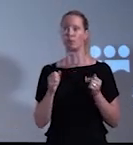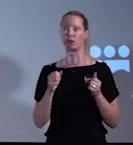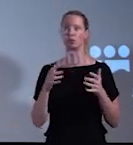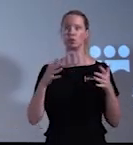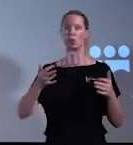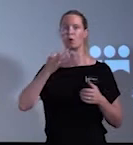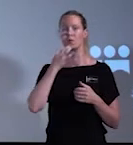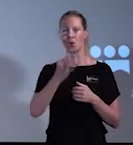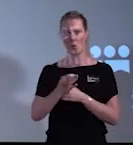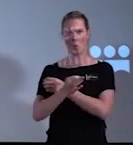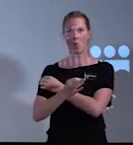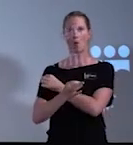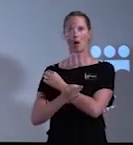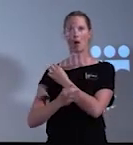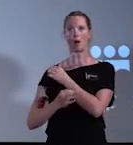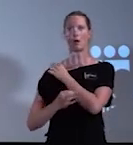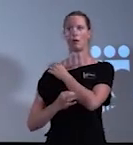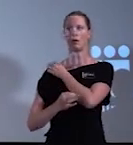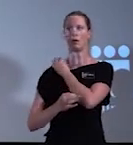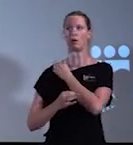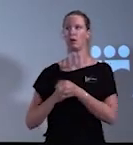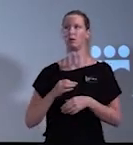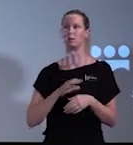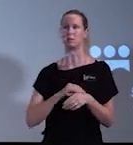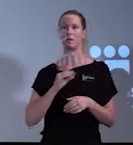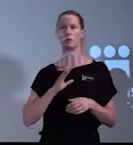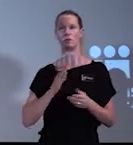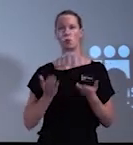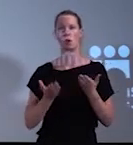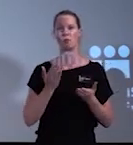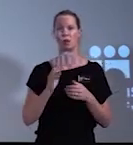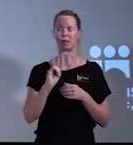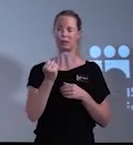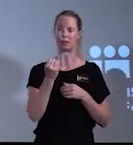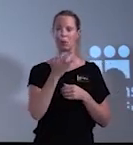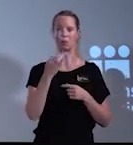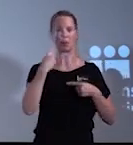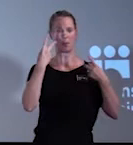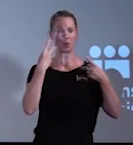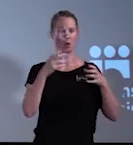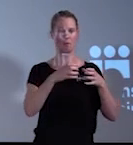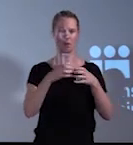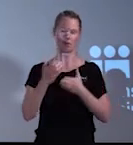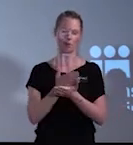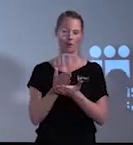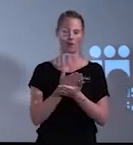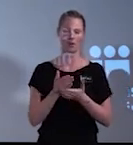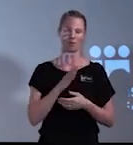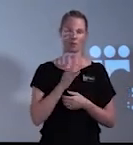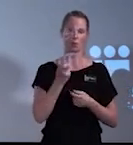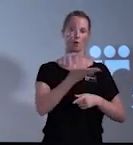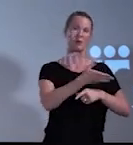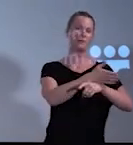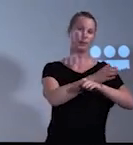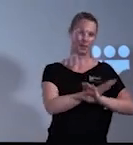stor fråga här, det är att Sverige har ungefär cirka 900 biografer, varför jag säger cirka, för det finns ett antal